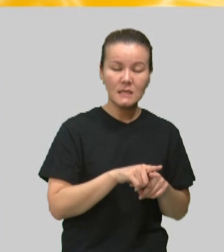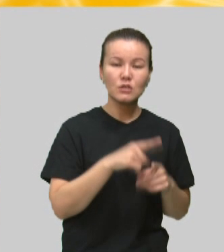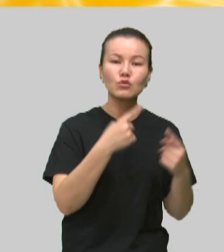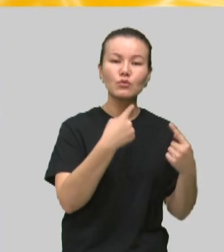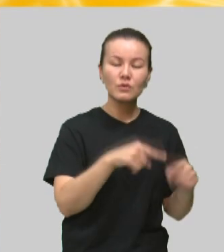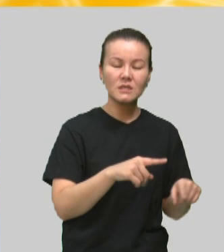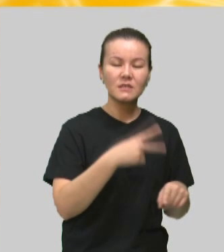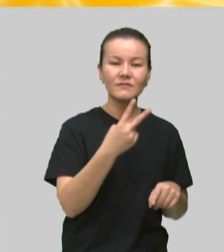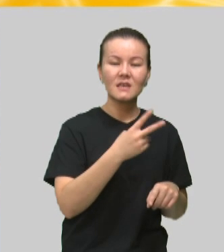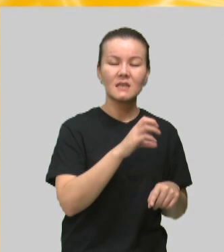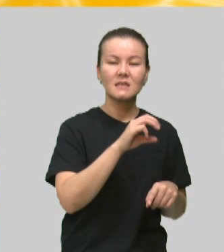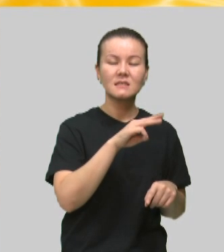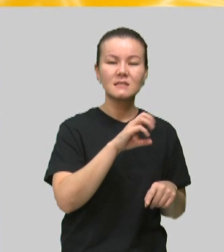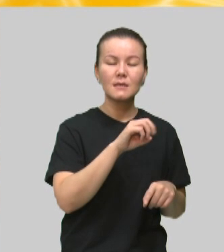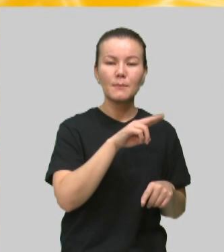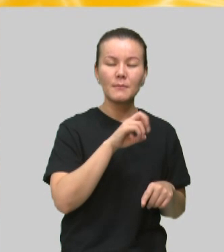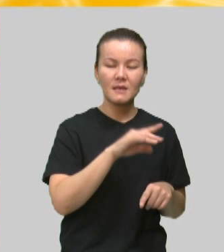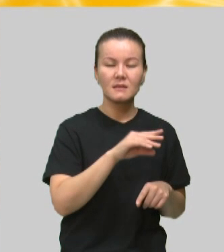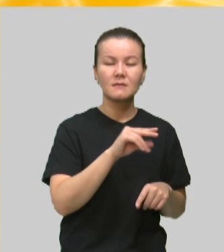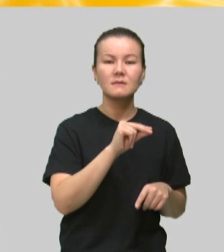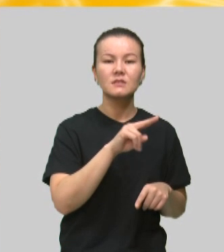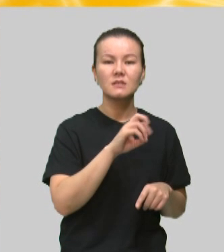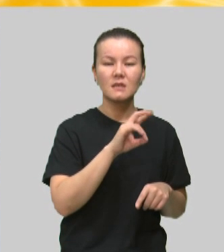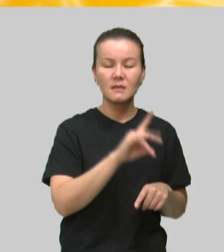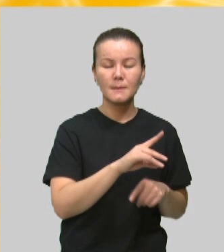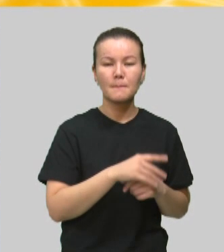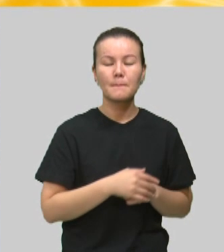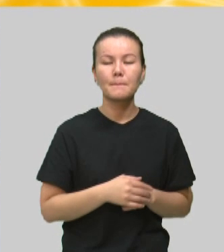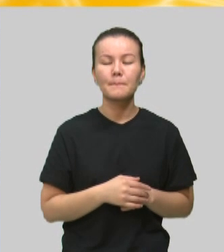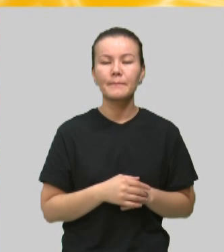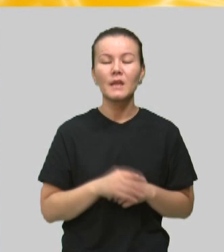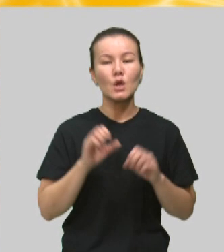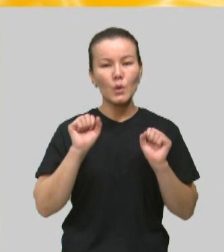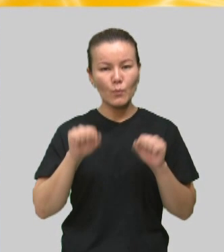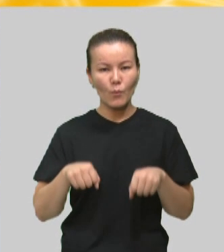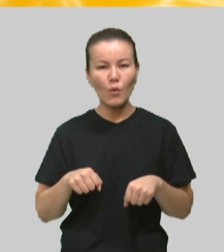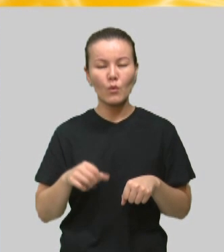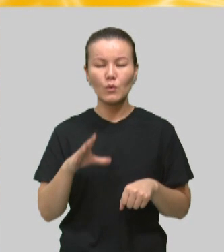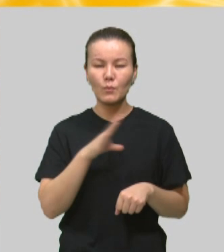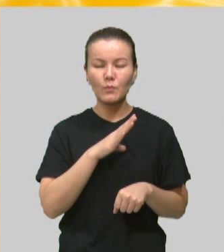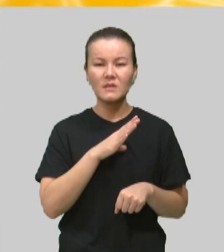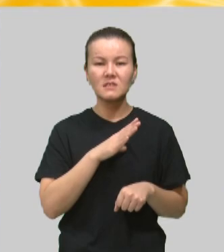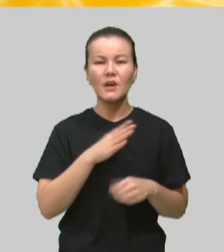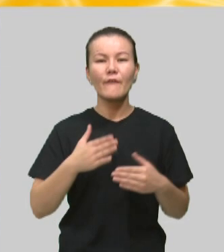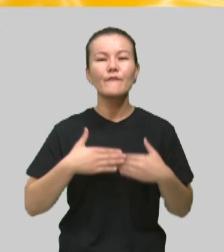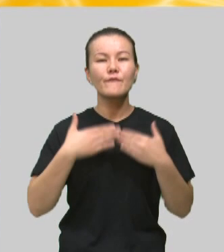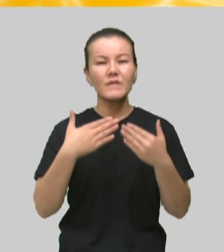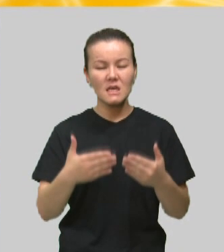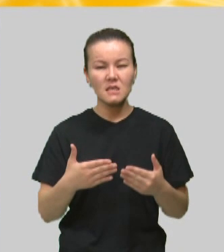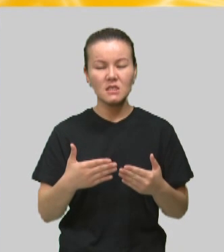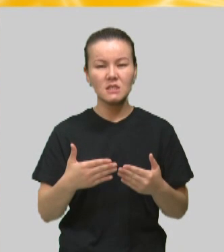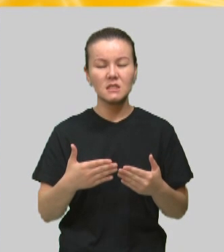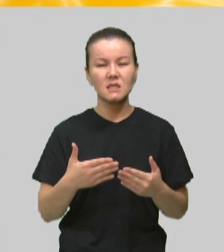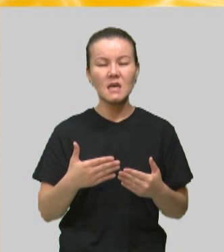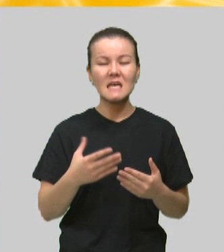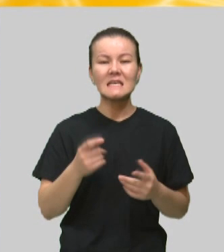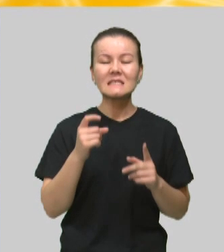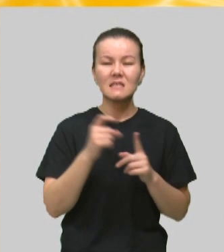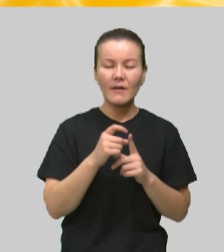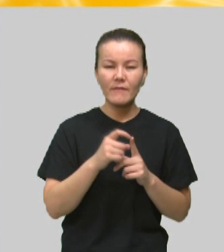другие второстепенные члены и могут быть выражены